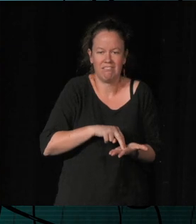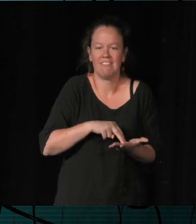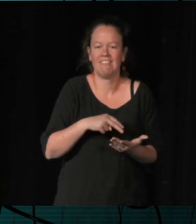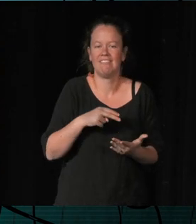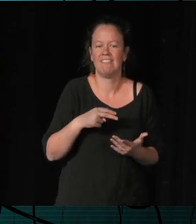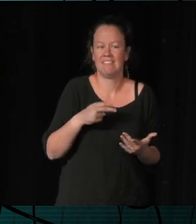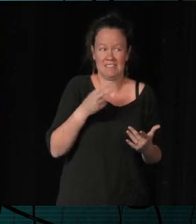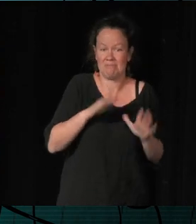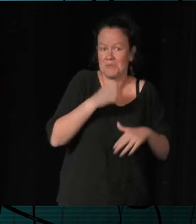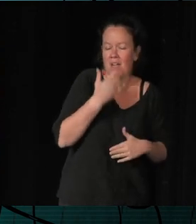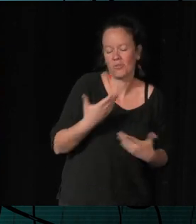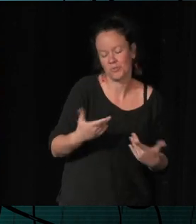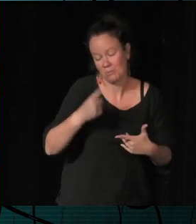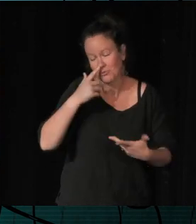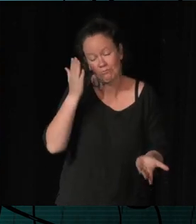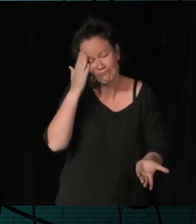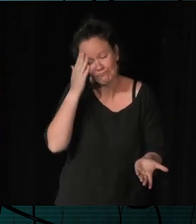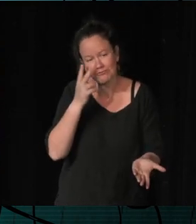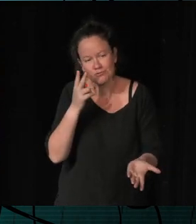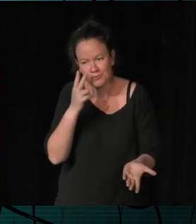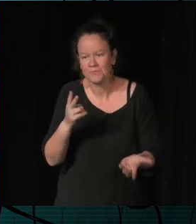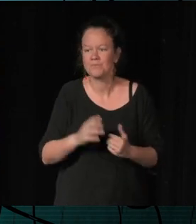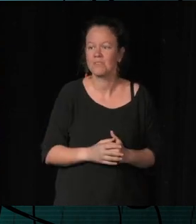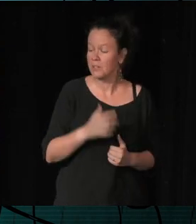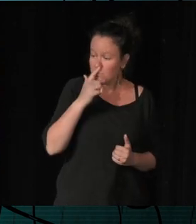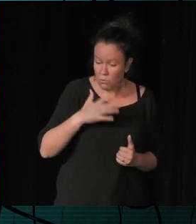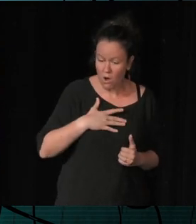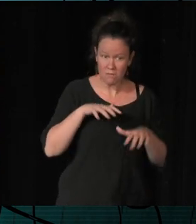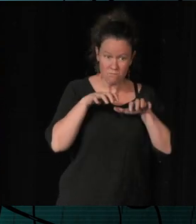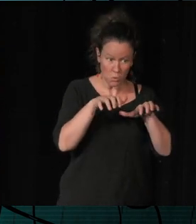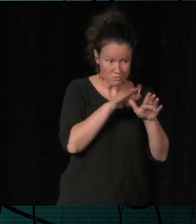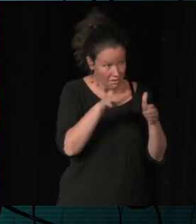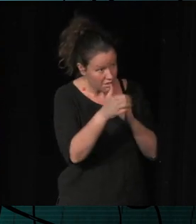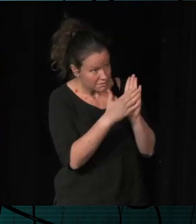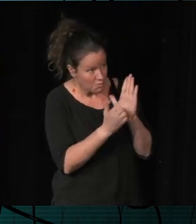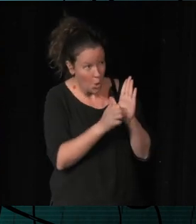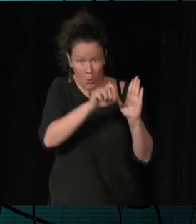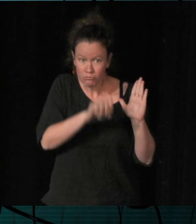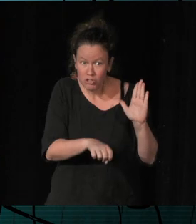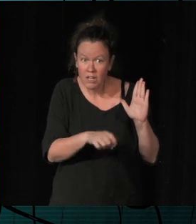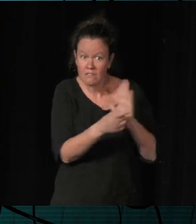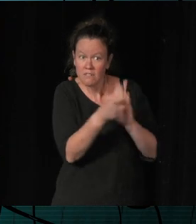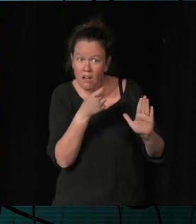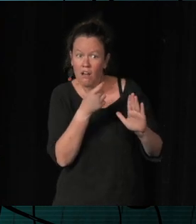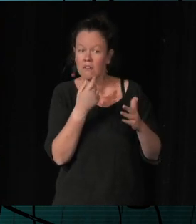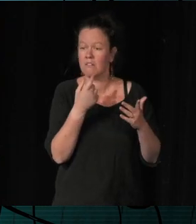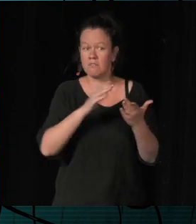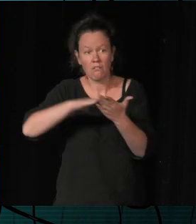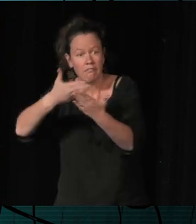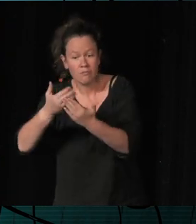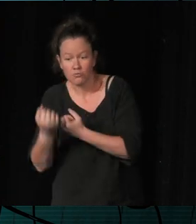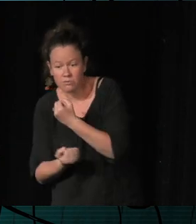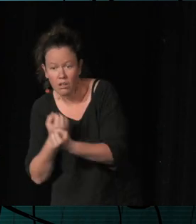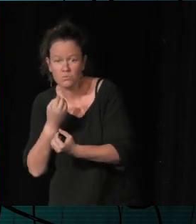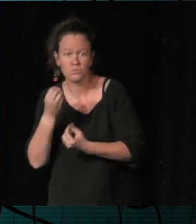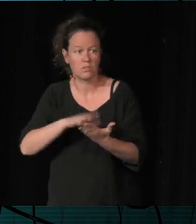un bon monstre n'a pas forcément à représenter, à symboliser une forme de mal-être ou à représenter quelque chose, mais ça y ajoute une couche de lecture hyper intéressante.